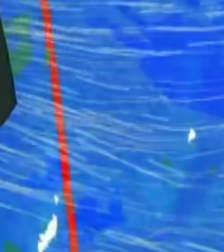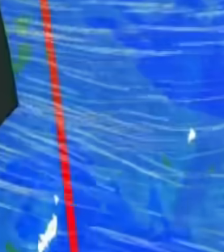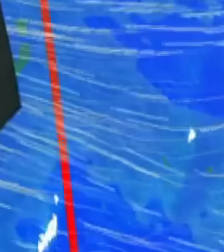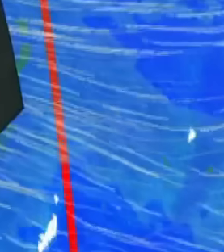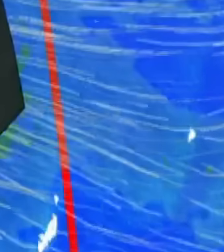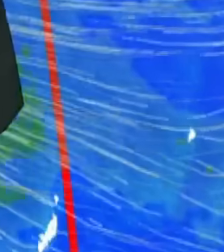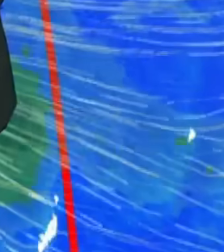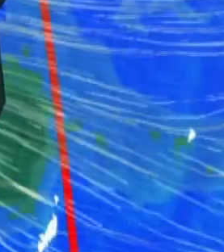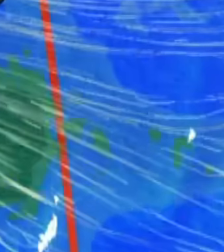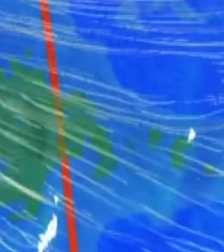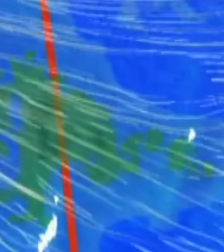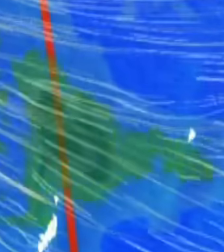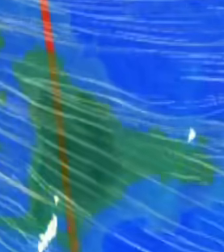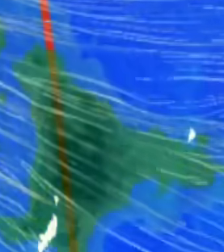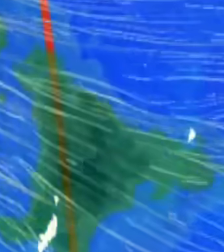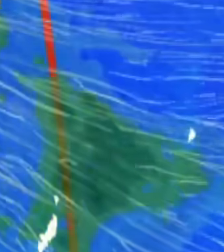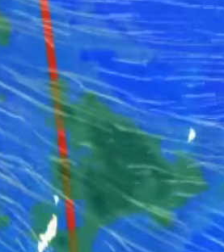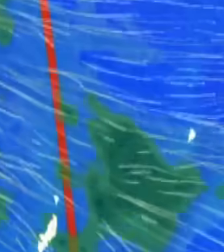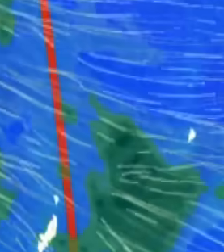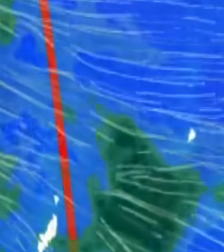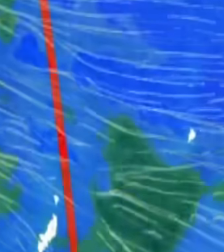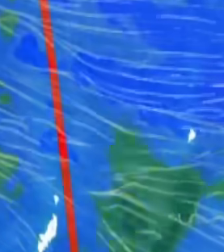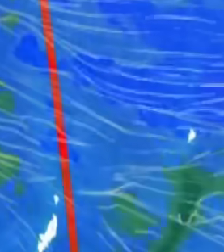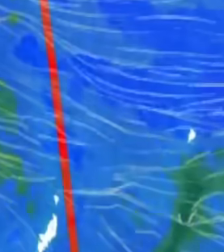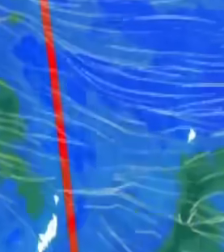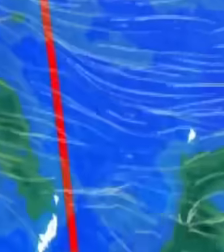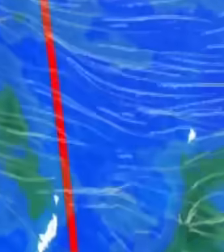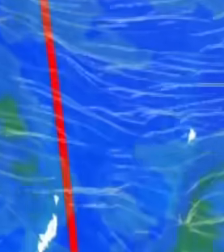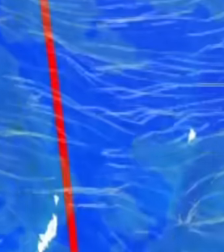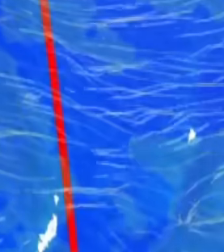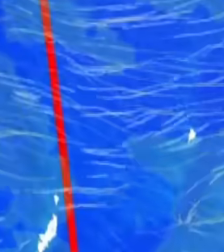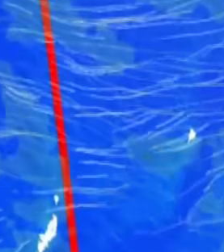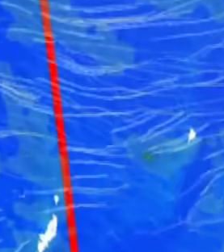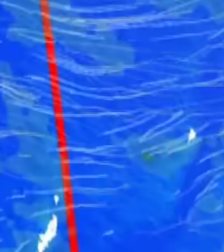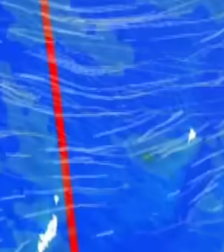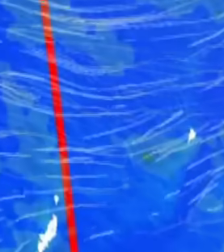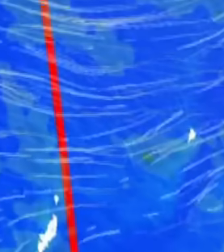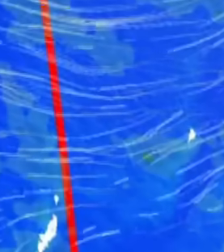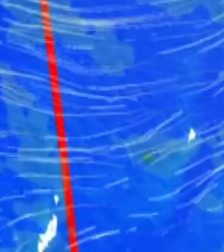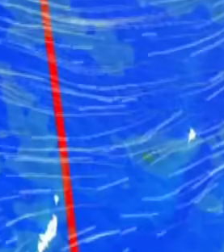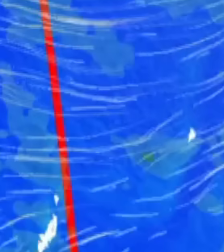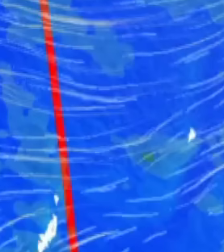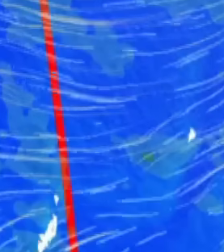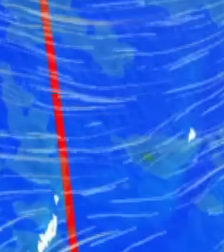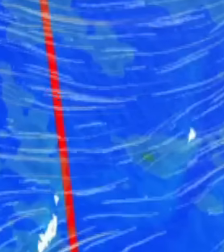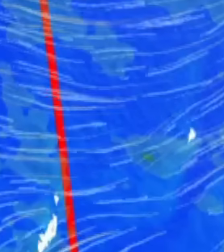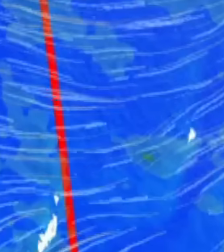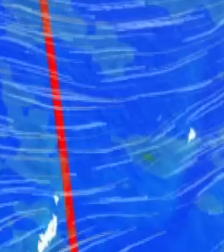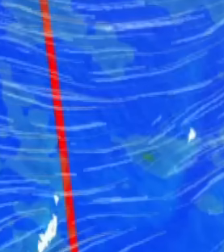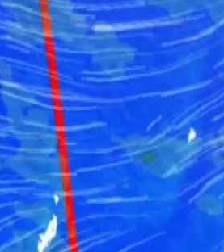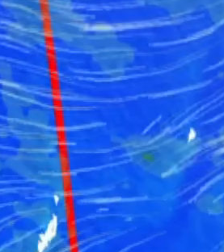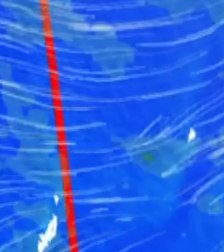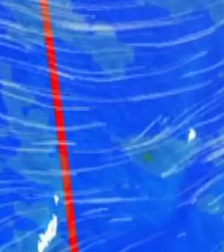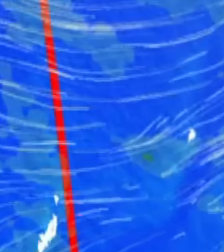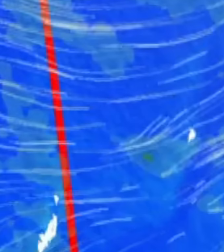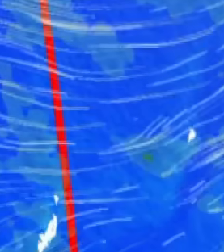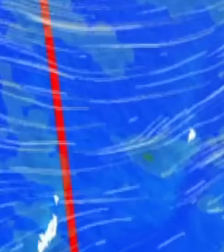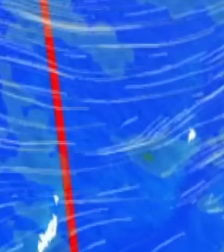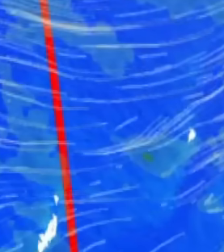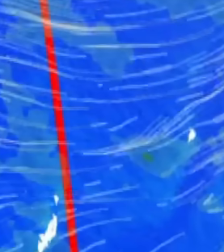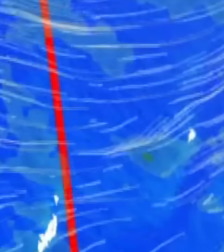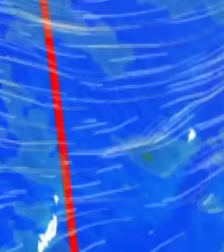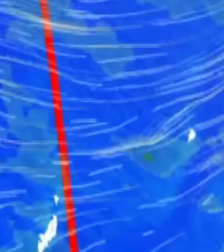hangin galing sa Pasipiko. Sa ngayon po, wala naman nakikita ang panibagong sama ng panahon pag nalusaw na yung LPA dyan sa